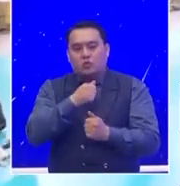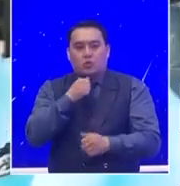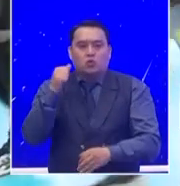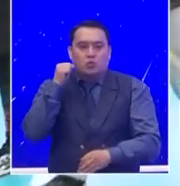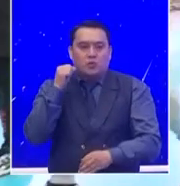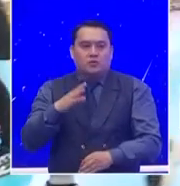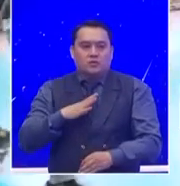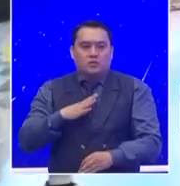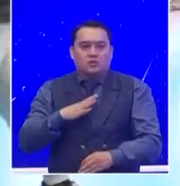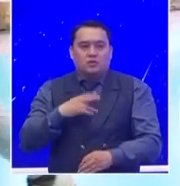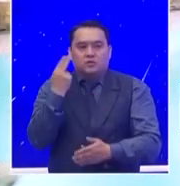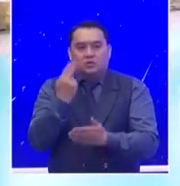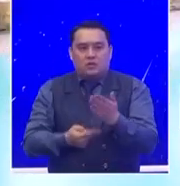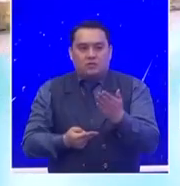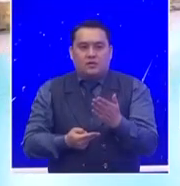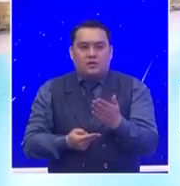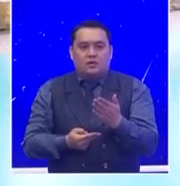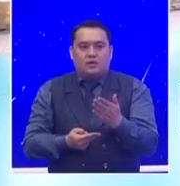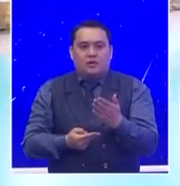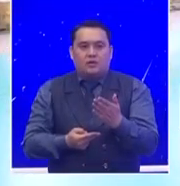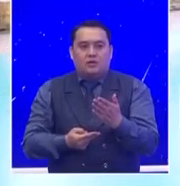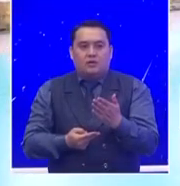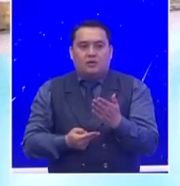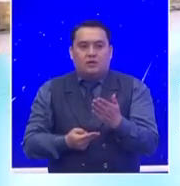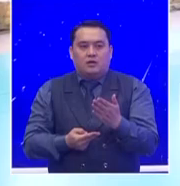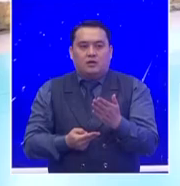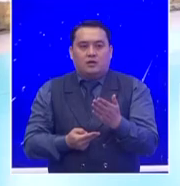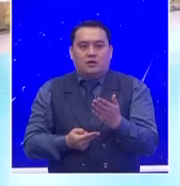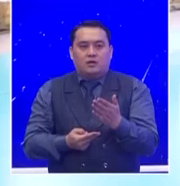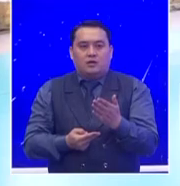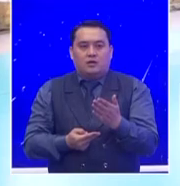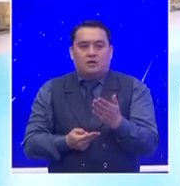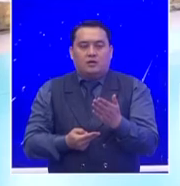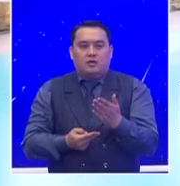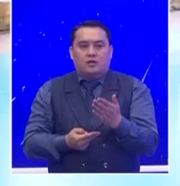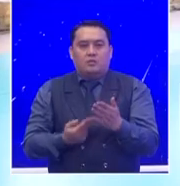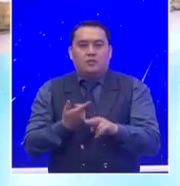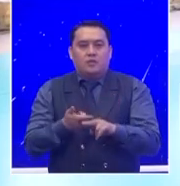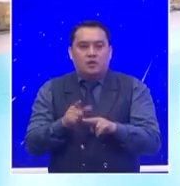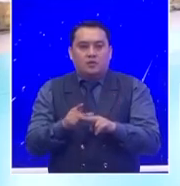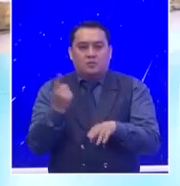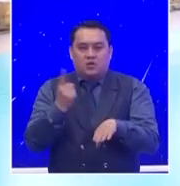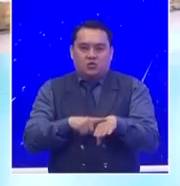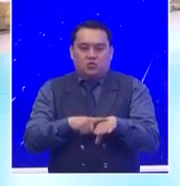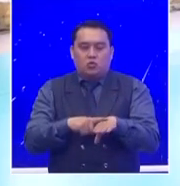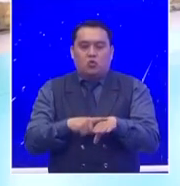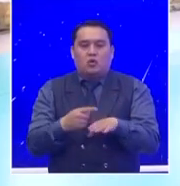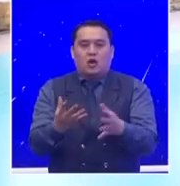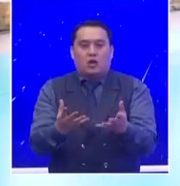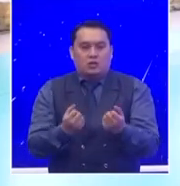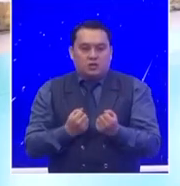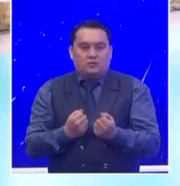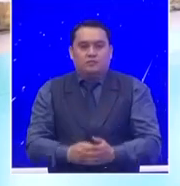біз жеңіліп, мүлде жаңағы орынсыз қалған болатынбыз. Биыл сол бірінші орынға іліктік.